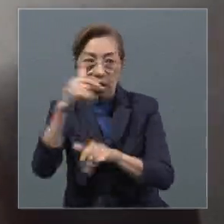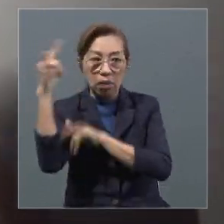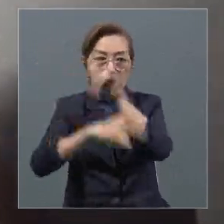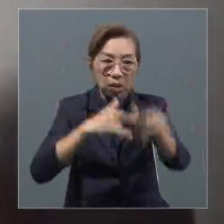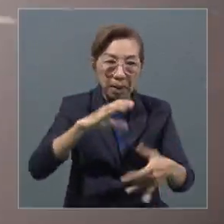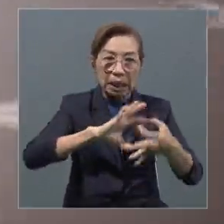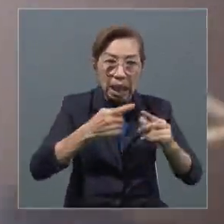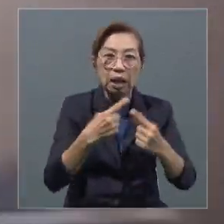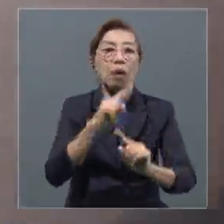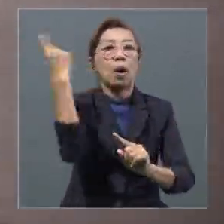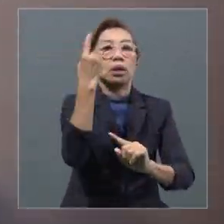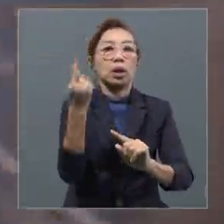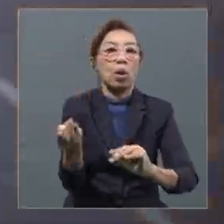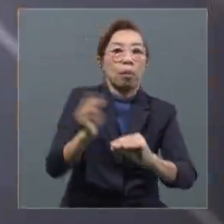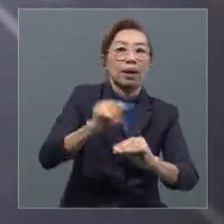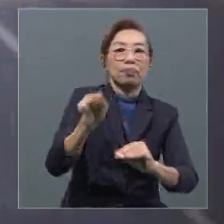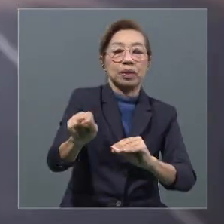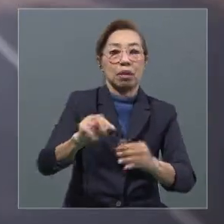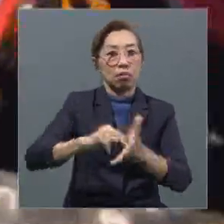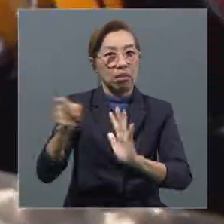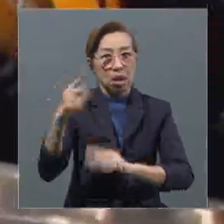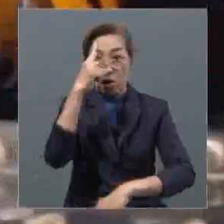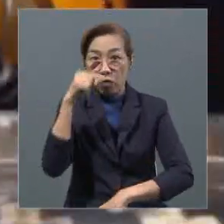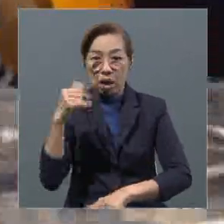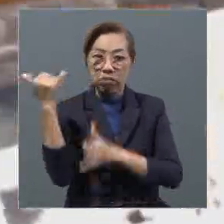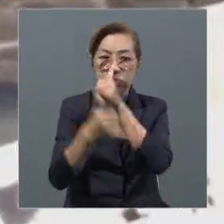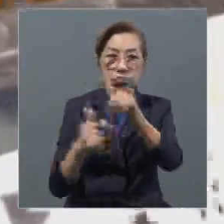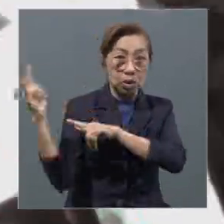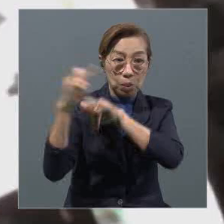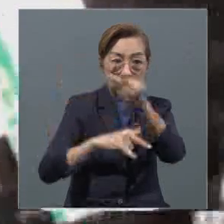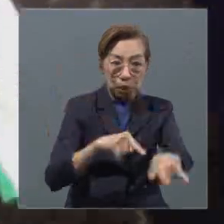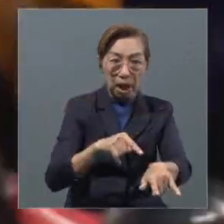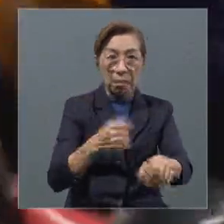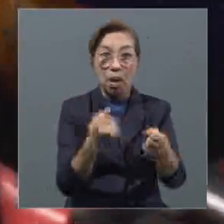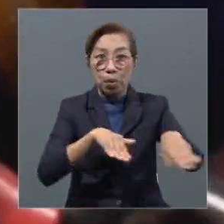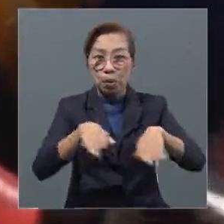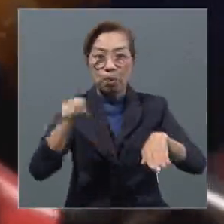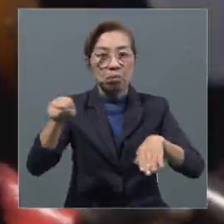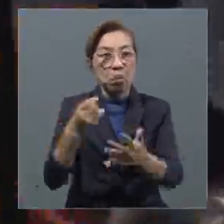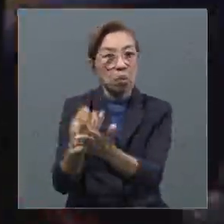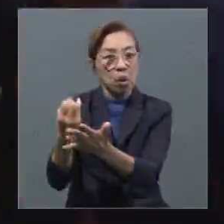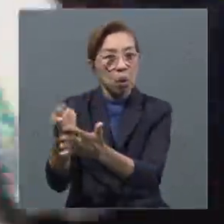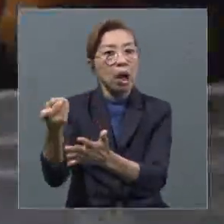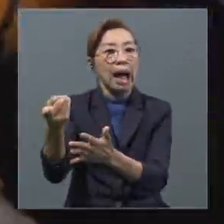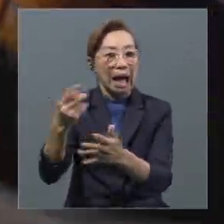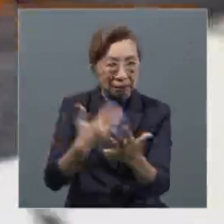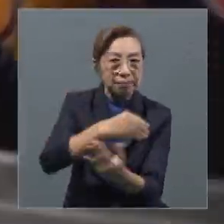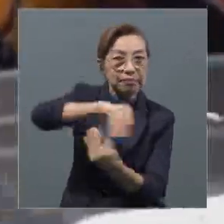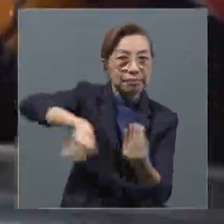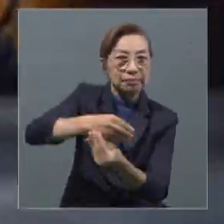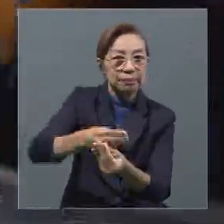ซื้อสูงและเพียงแค่ประกาศการศึกษาความเป็นไปได้ก็ถือว่าเป็นการสร้างประโยชน์ในการประชาสัมพันธ์การท่องเที่ยวไทย